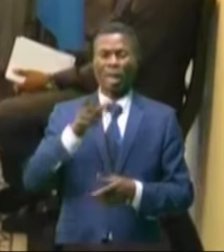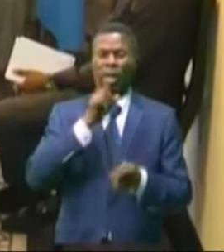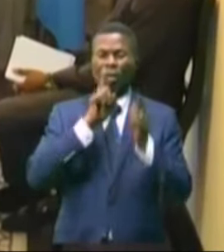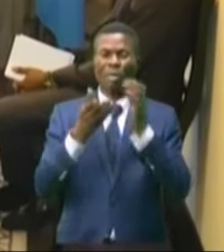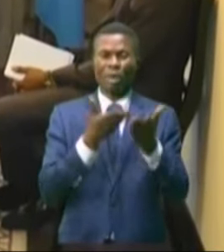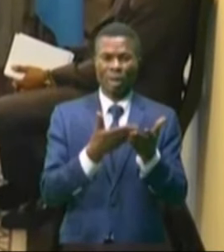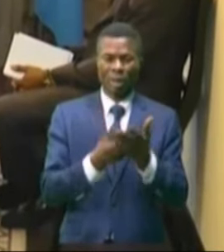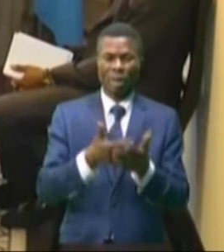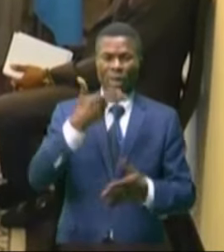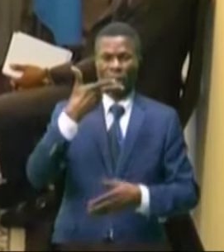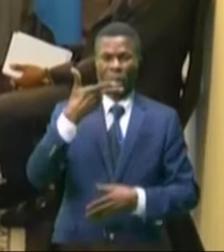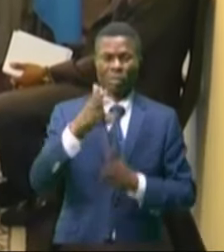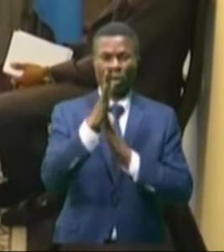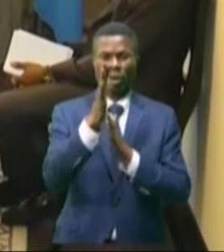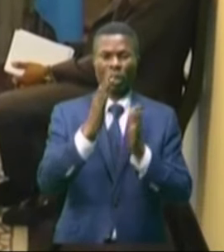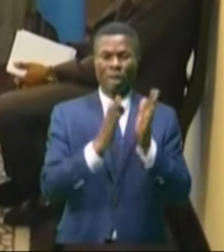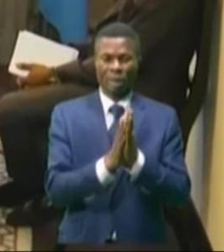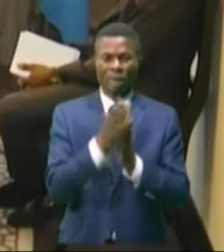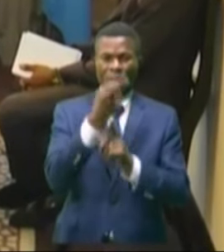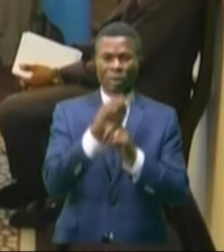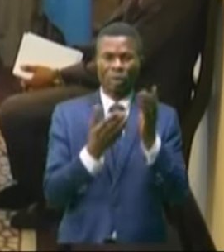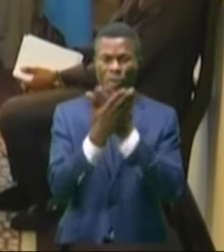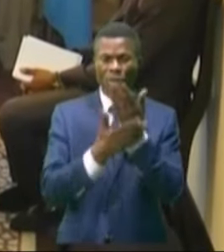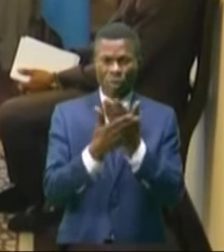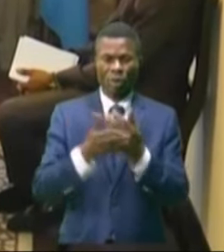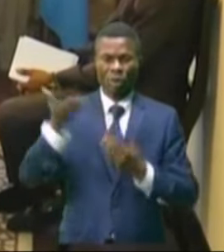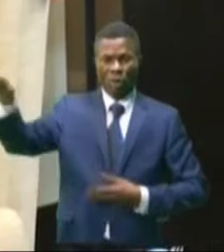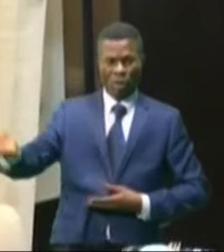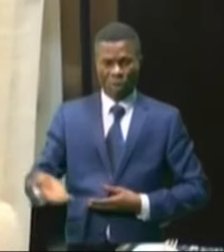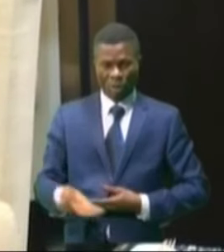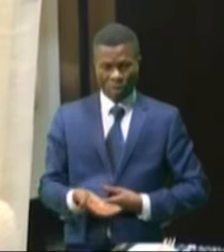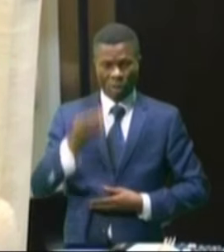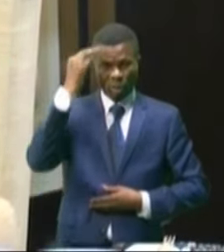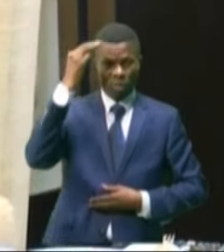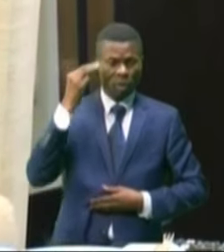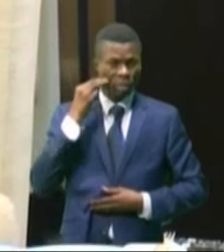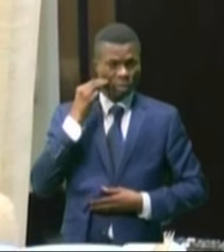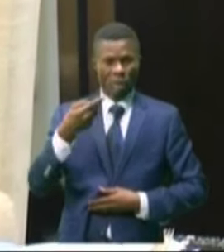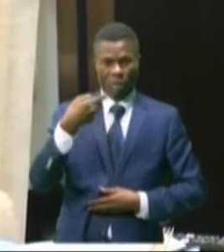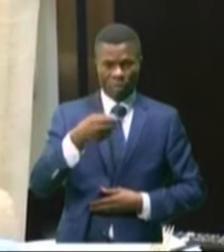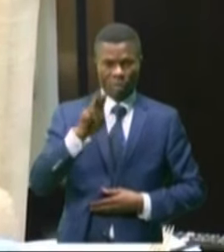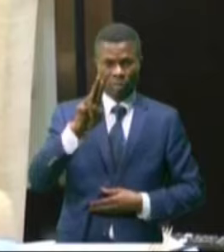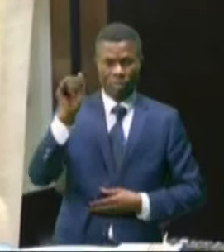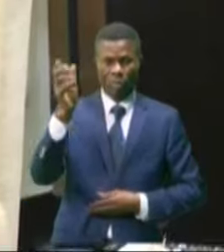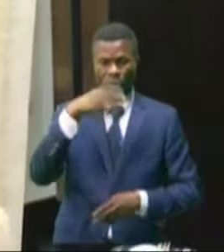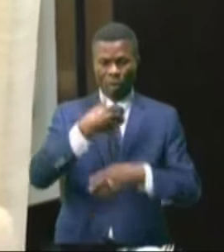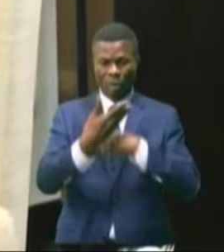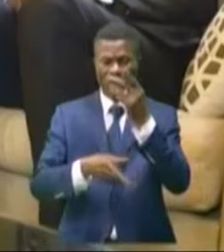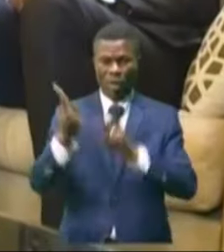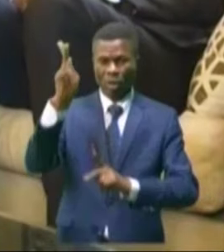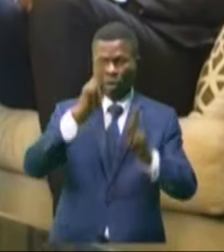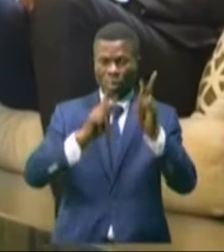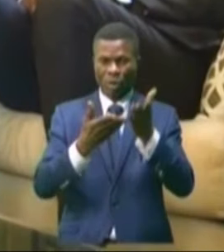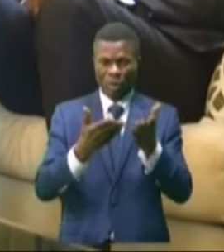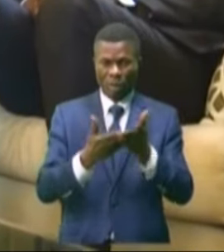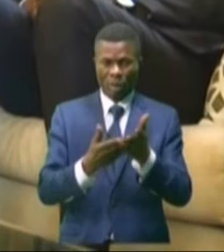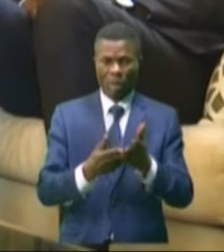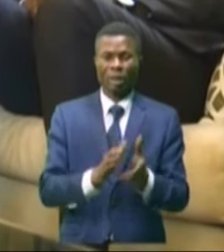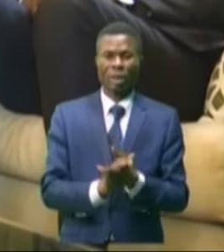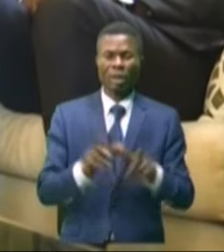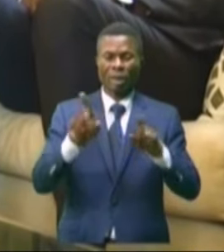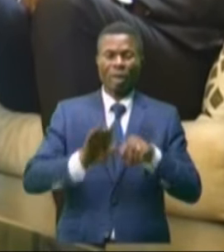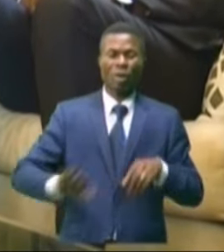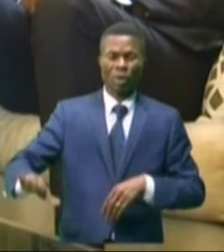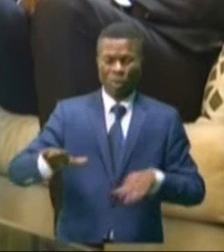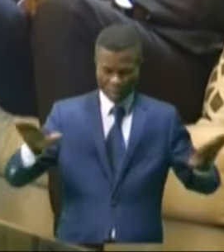le mercredi 10 juillet 2024 lors de l'audience accordée au ministre guinéen de la fonction publique, François Bourouneau, et celui du Sénégal,